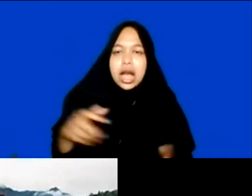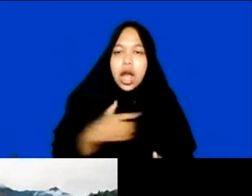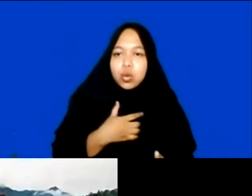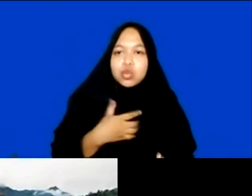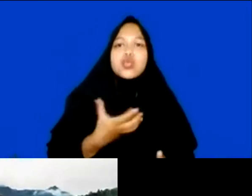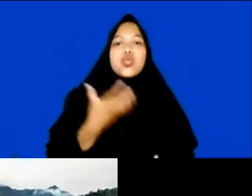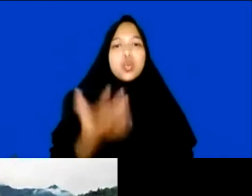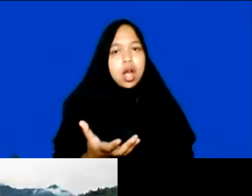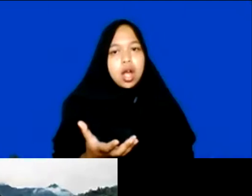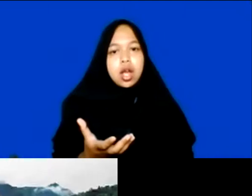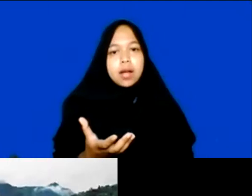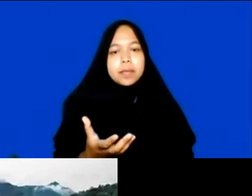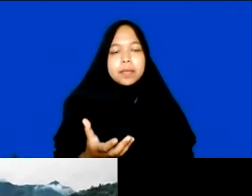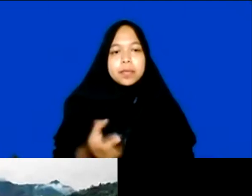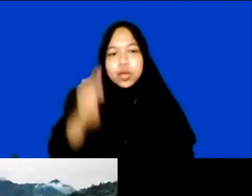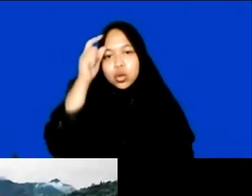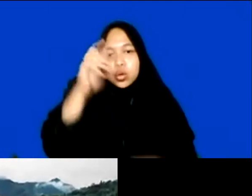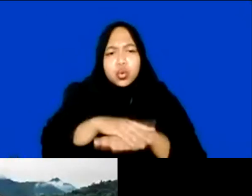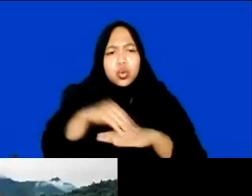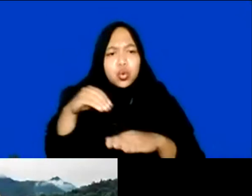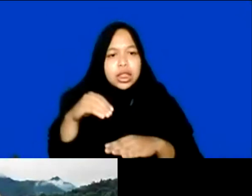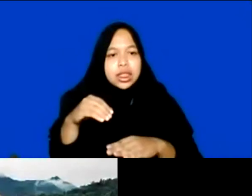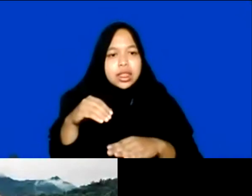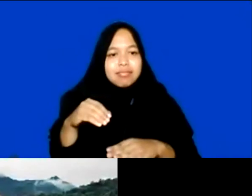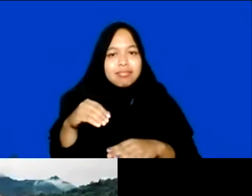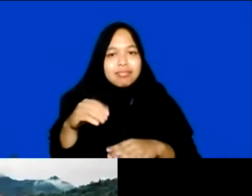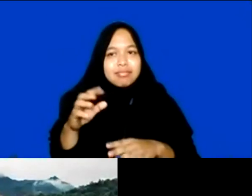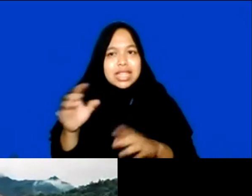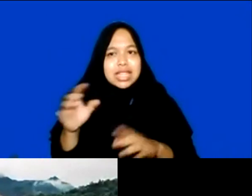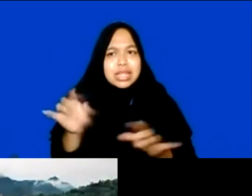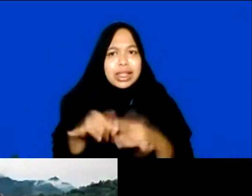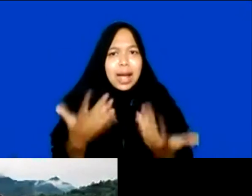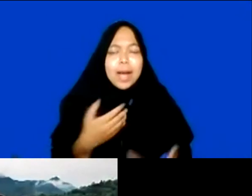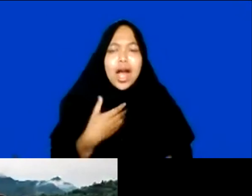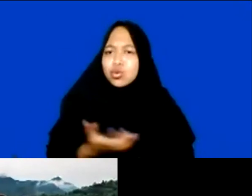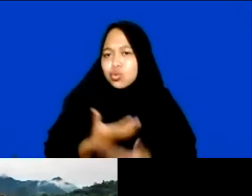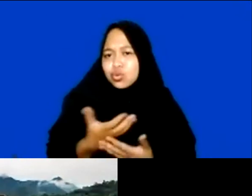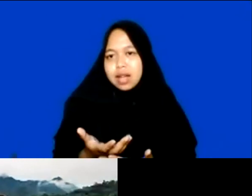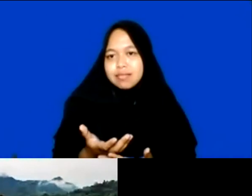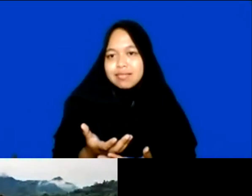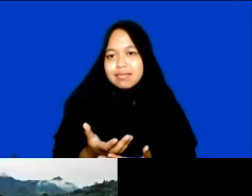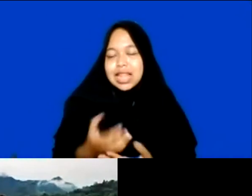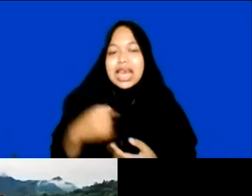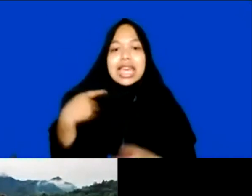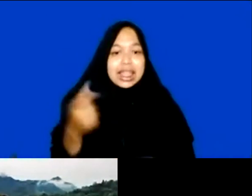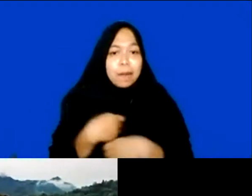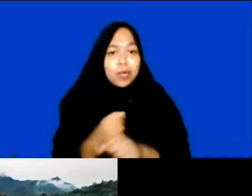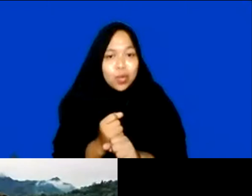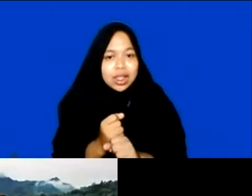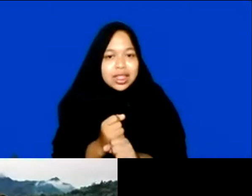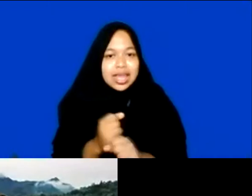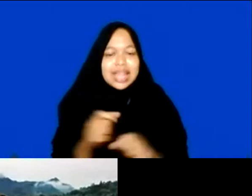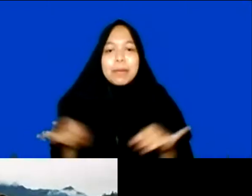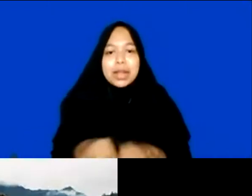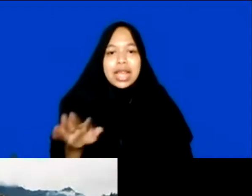untuk kulit sendiri yang seperti apa yang aku suka gitu loh ya buatlah yang seperti itu dan akhirnya kembangkan dia gitu jangan